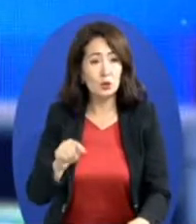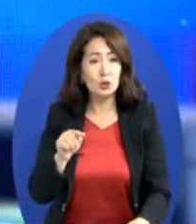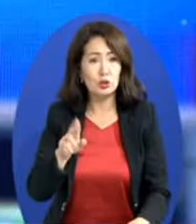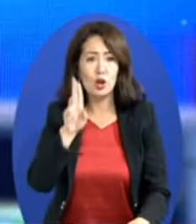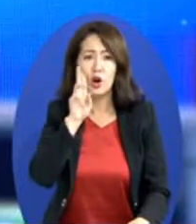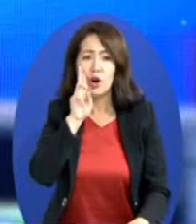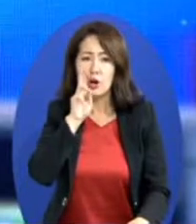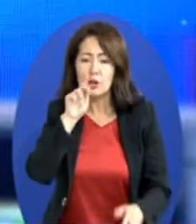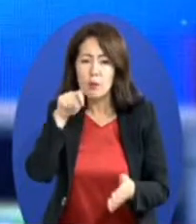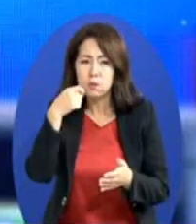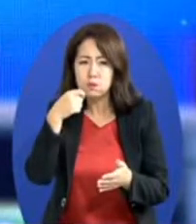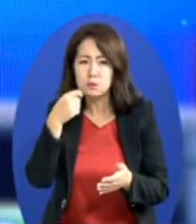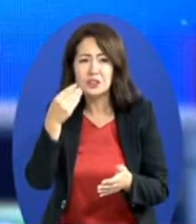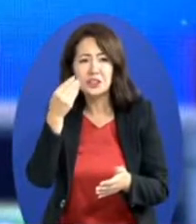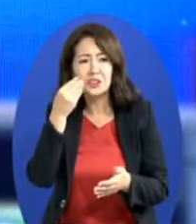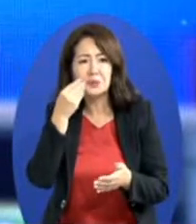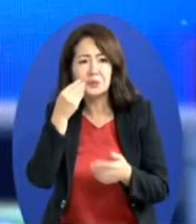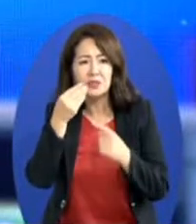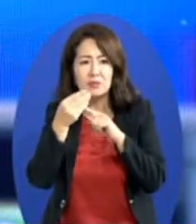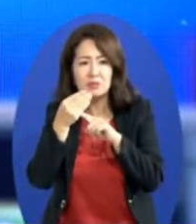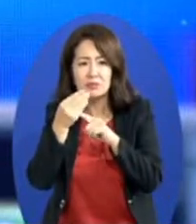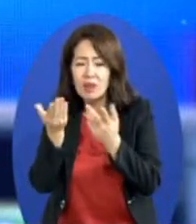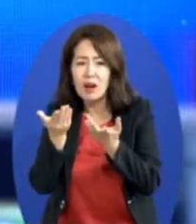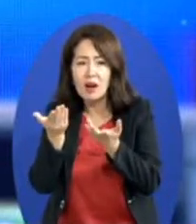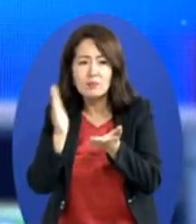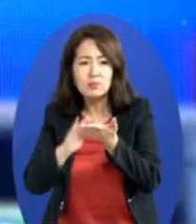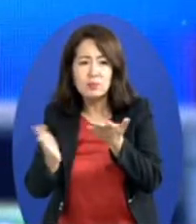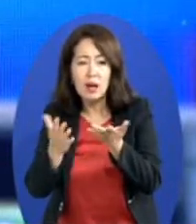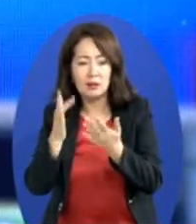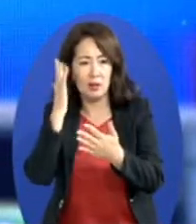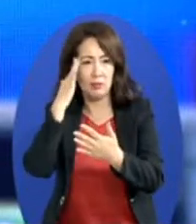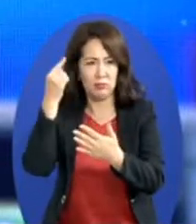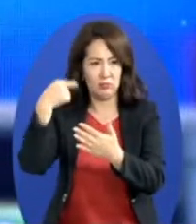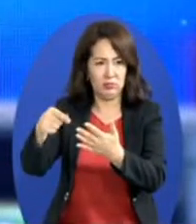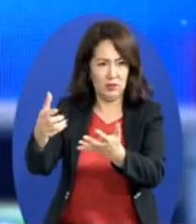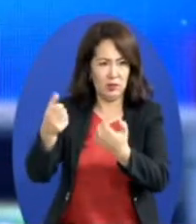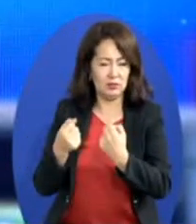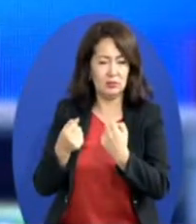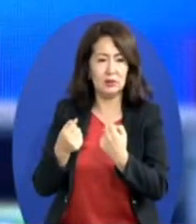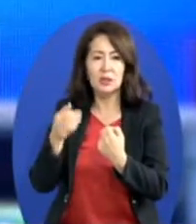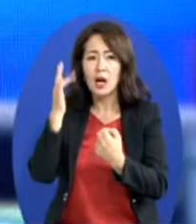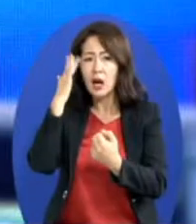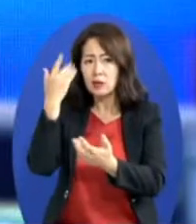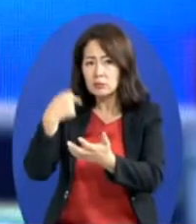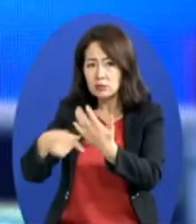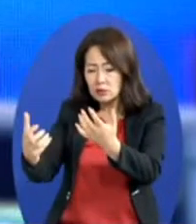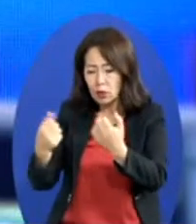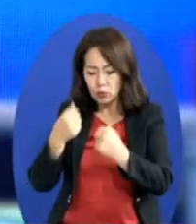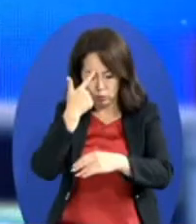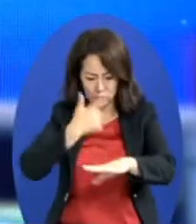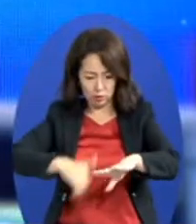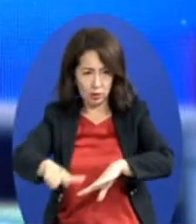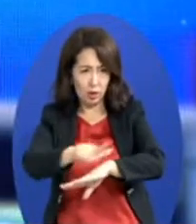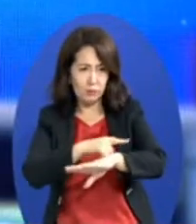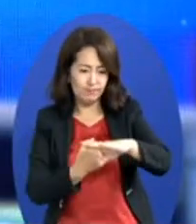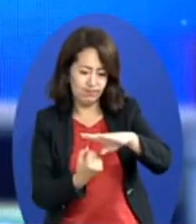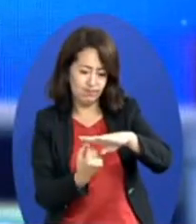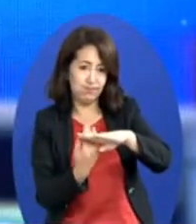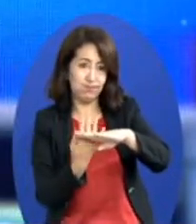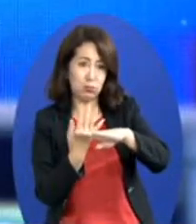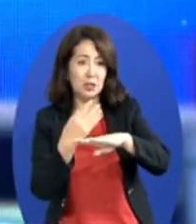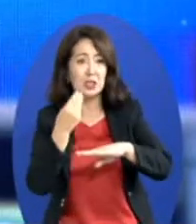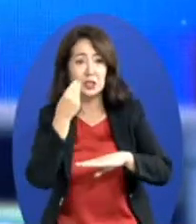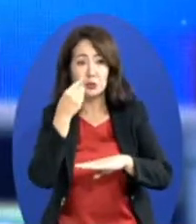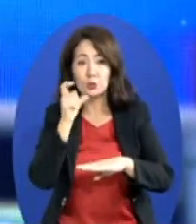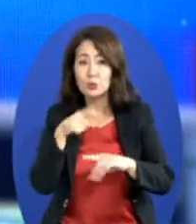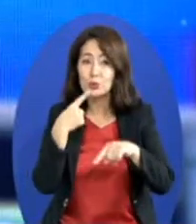Өнөөдөр бид хүнсэндээ хэрэглэж байгаа жимснийхээ бараг 90 гаруй хувийг гаднаас авч байна. Тэгвэл нөгөөл бидний импортоор авдаг жимсийг Монгол орныхоо хөрсөн тарж нутагшуул ургуулж